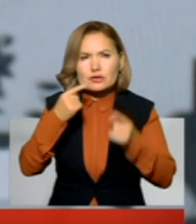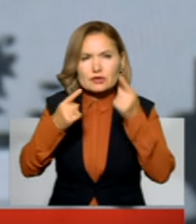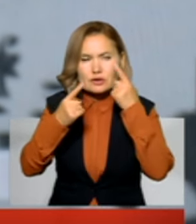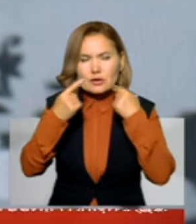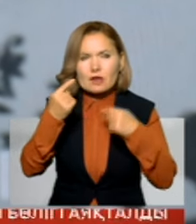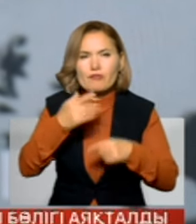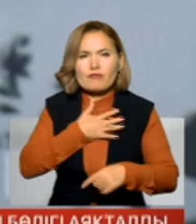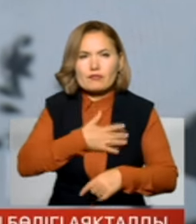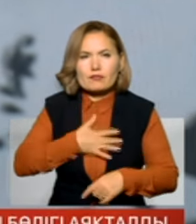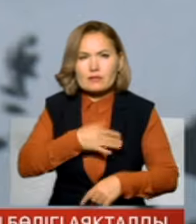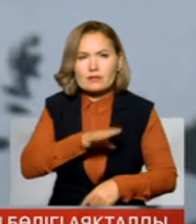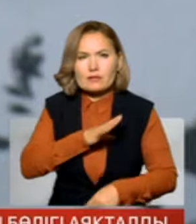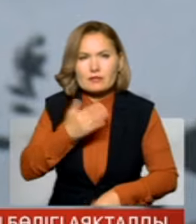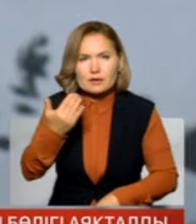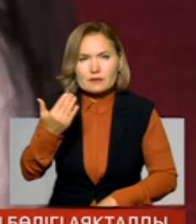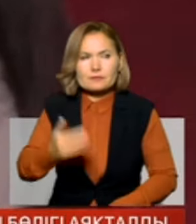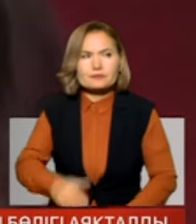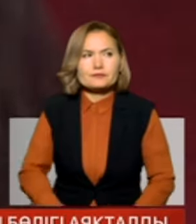еріксіз жас алды.